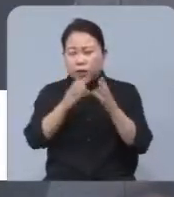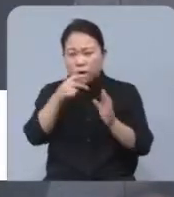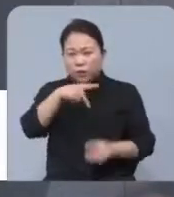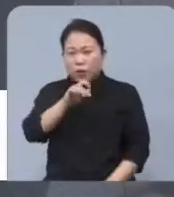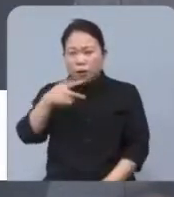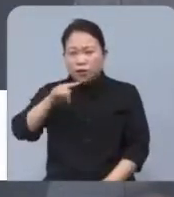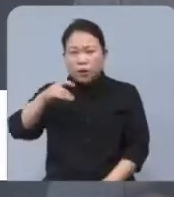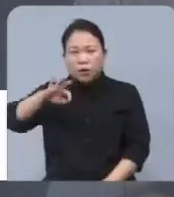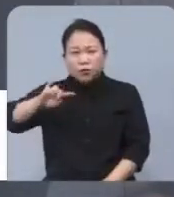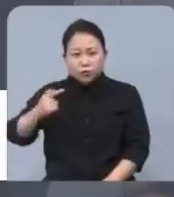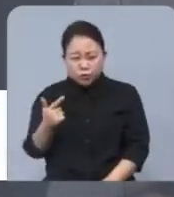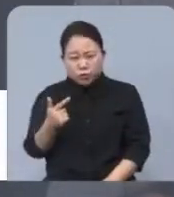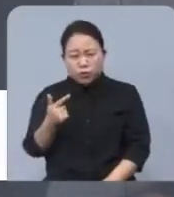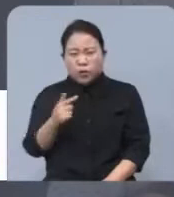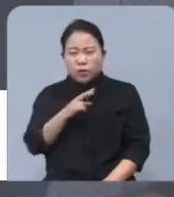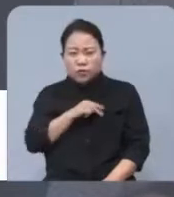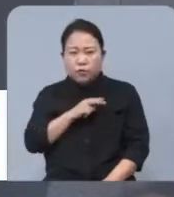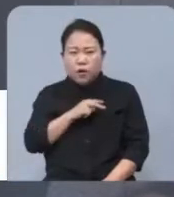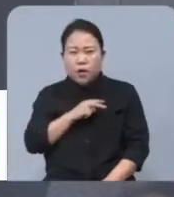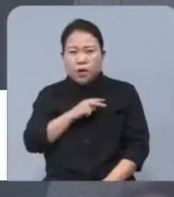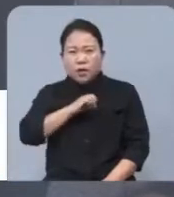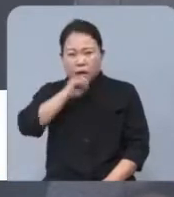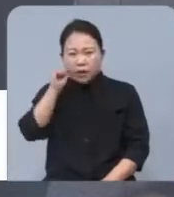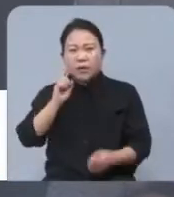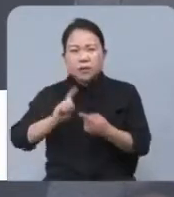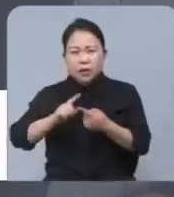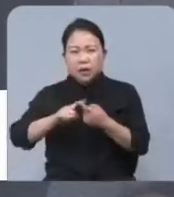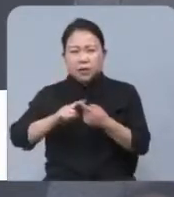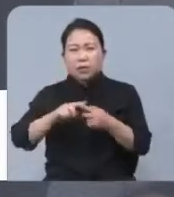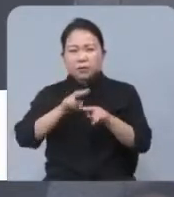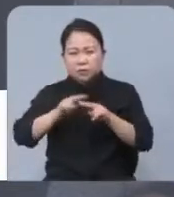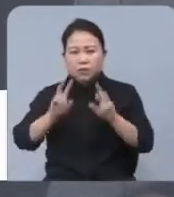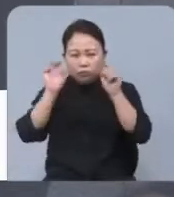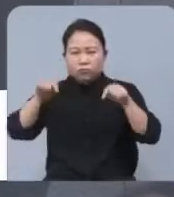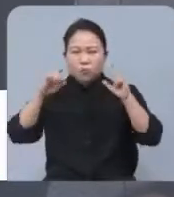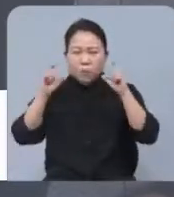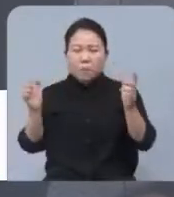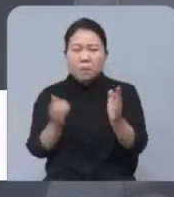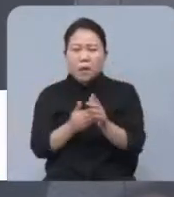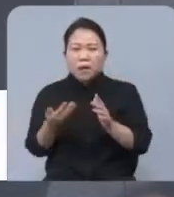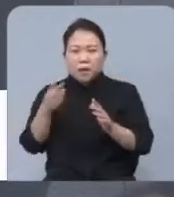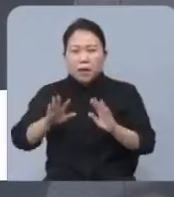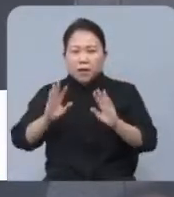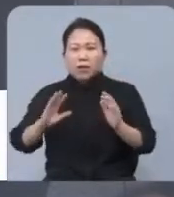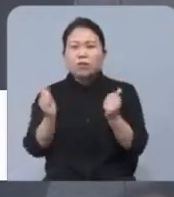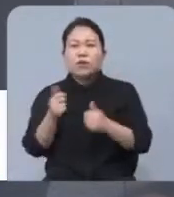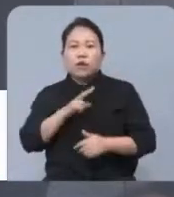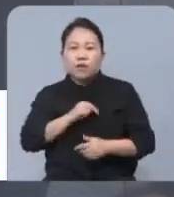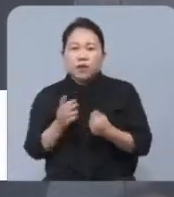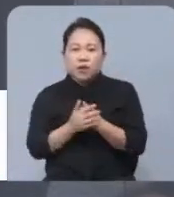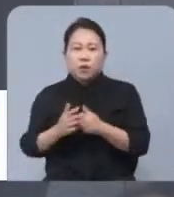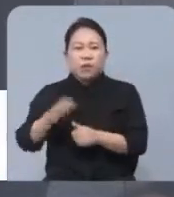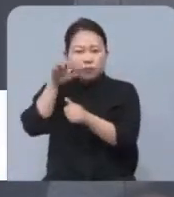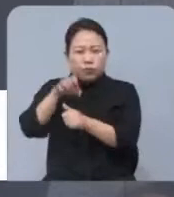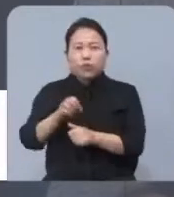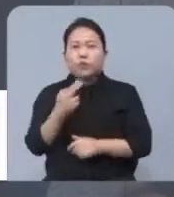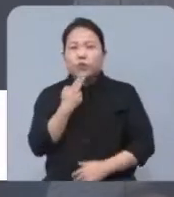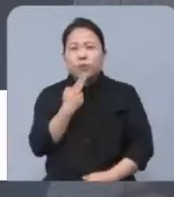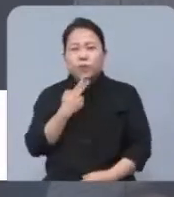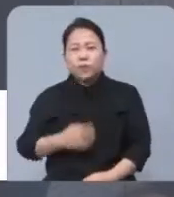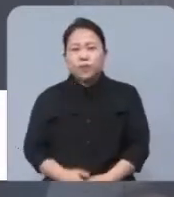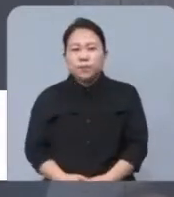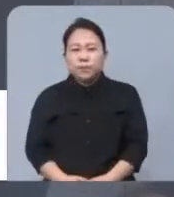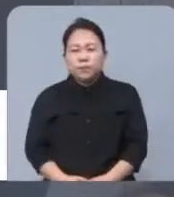당선 무효 형을 선고했습니다 다만 이 현직 국회의원이 의 고려해서 법정 구속은 하지 않았습니다 포도의 조신영 기자